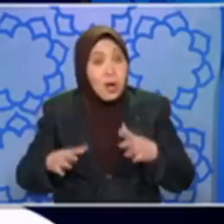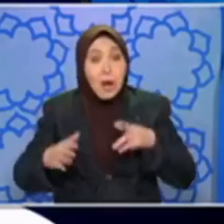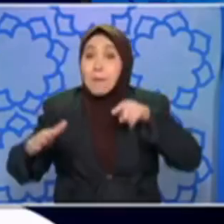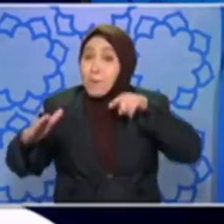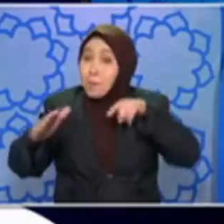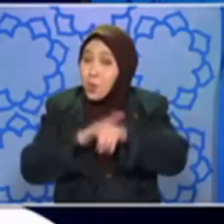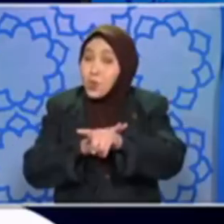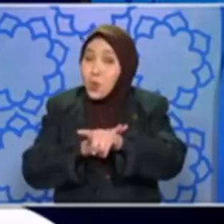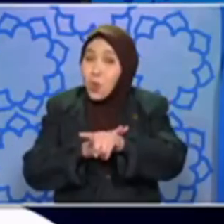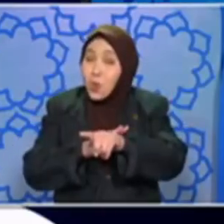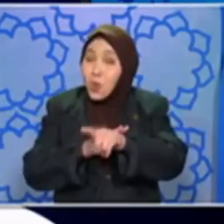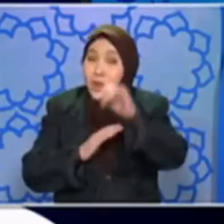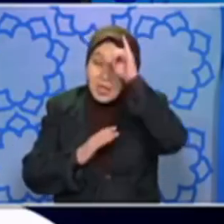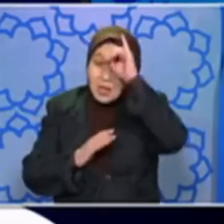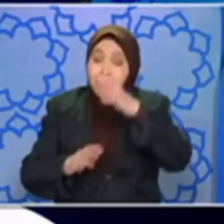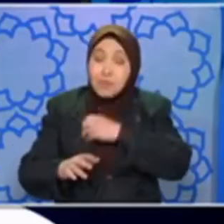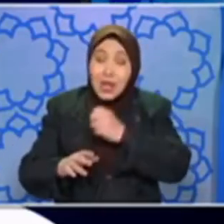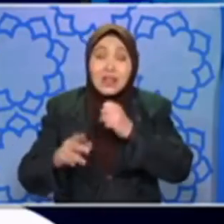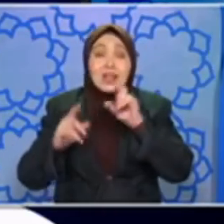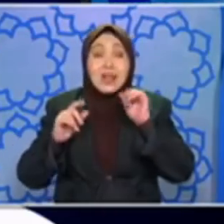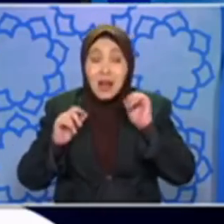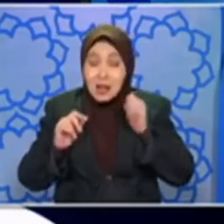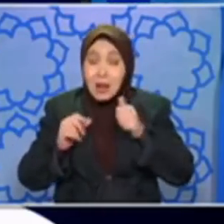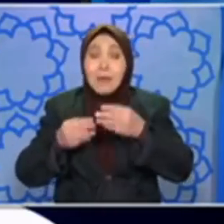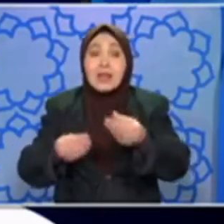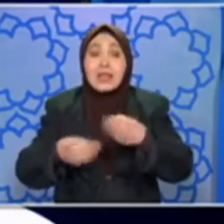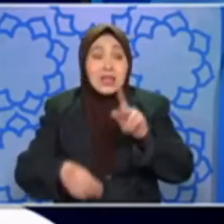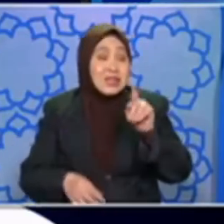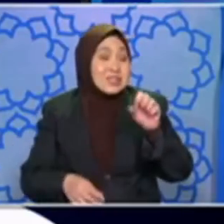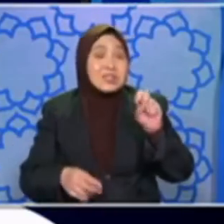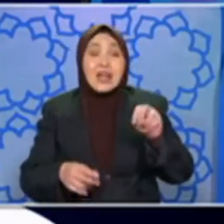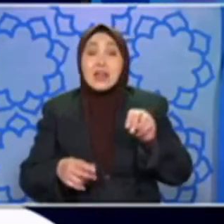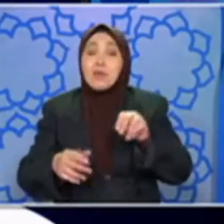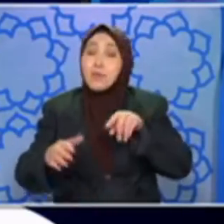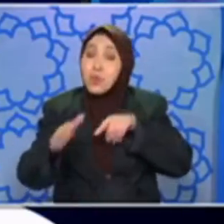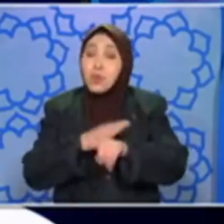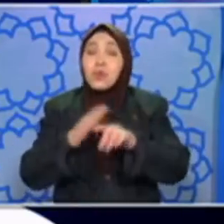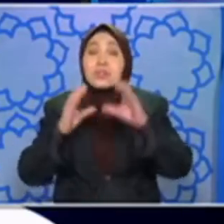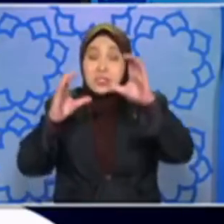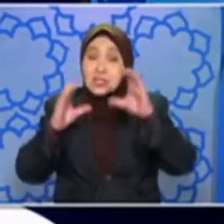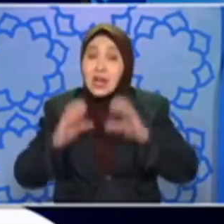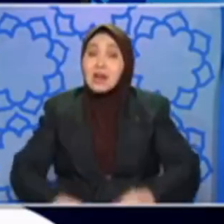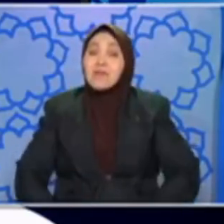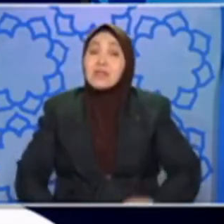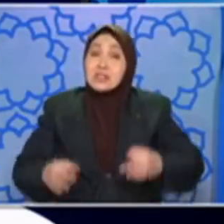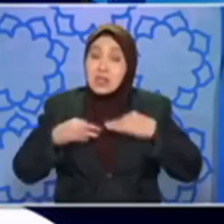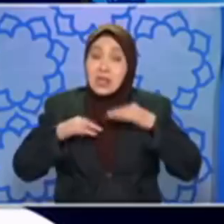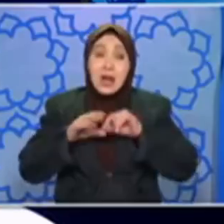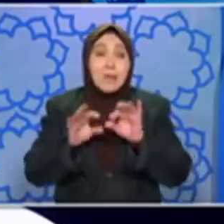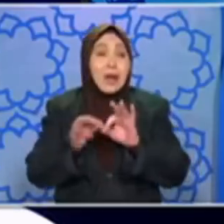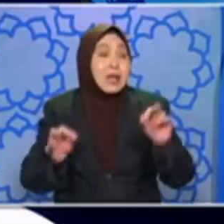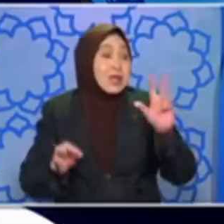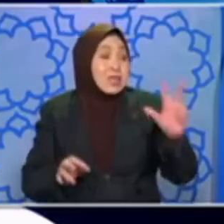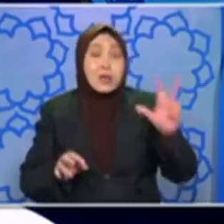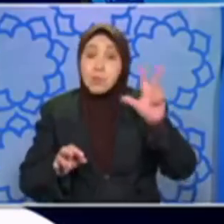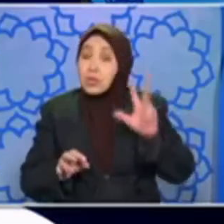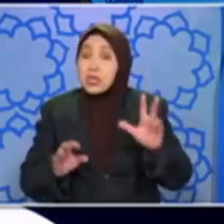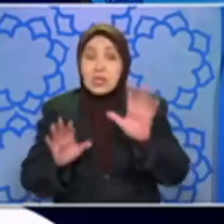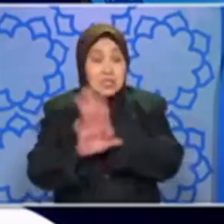membunuh spiritual, ia juga akan memberi kesan membunuh secara fizikal. Dalam ayat 33 Allah kata jangan